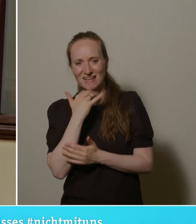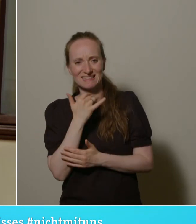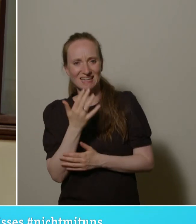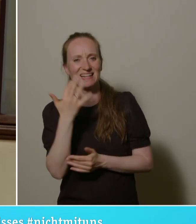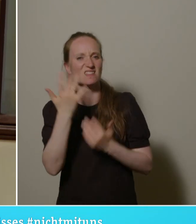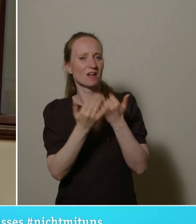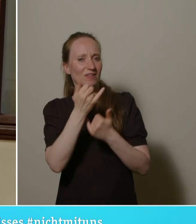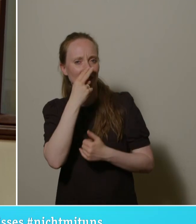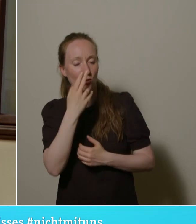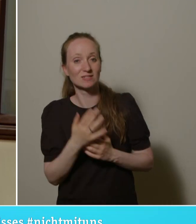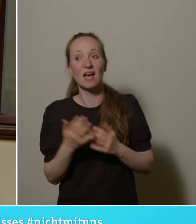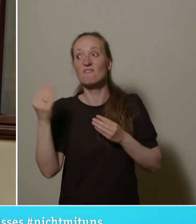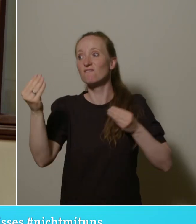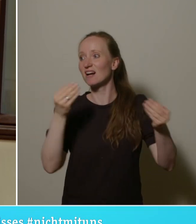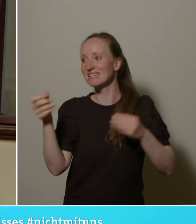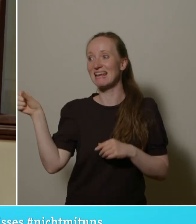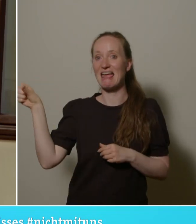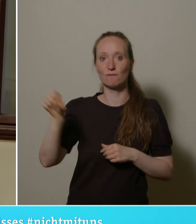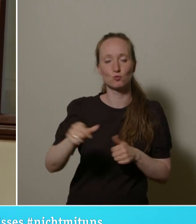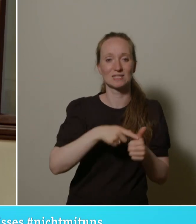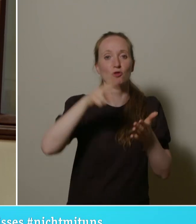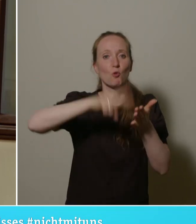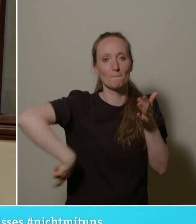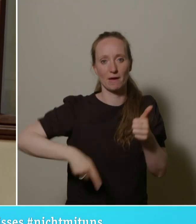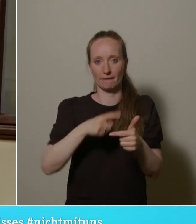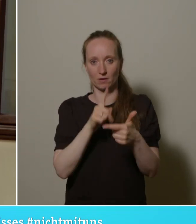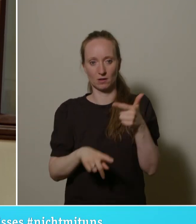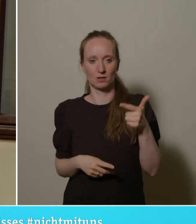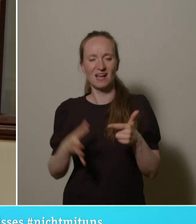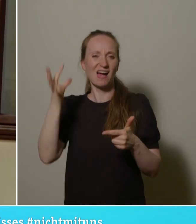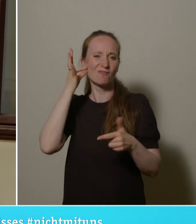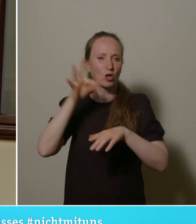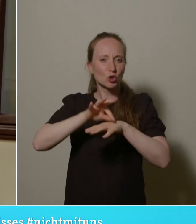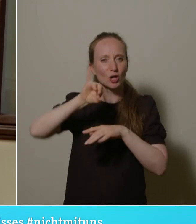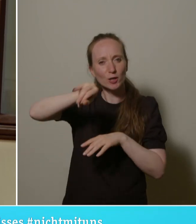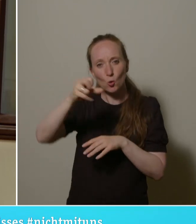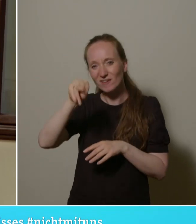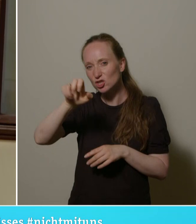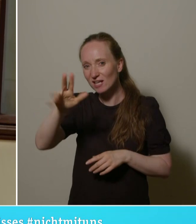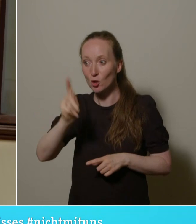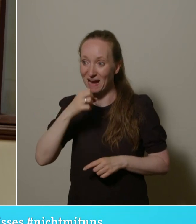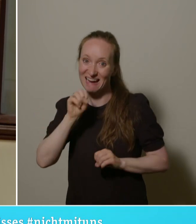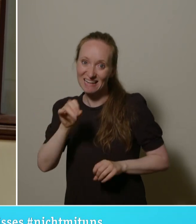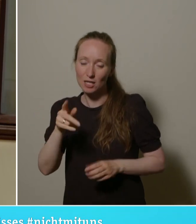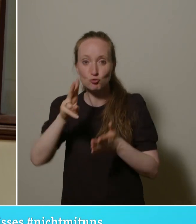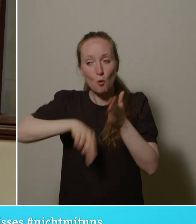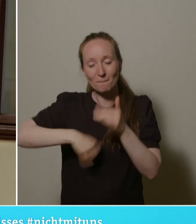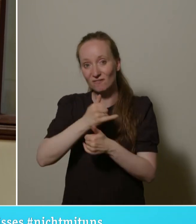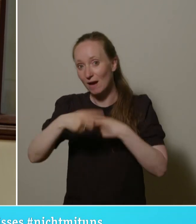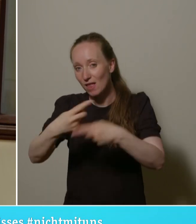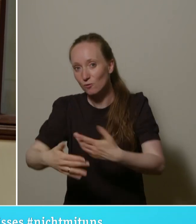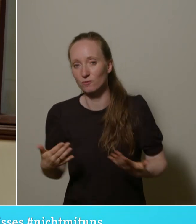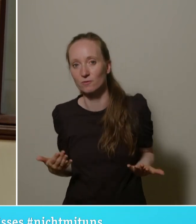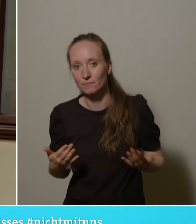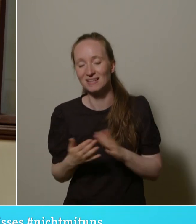Vergleiche, Erfurt, Nürnberg. Frau Dr. Jonsche, soll ich Ihnen mal erklären, wie das in Nürnberg läuft?